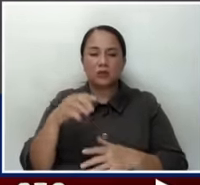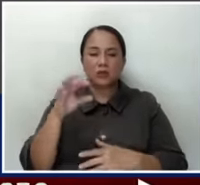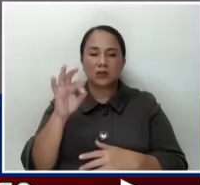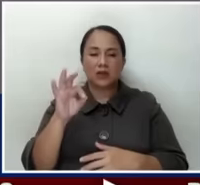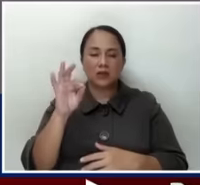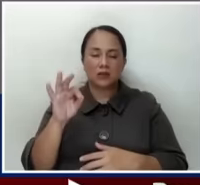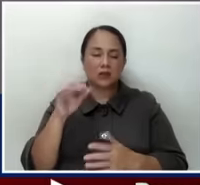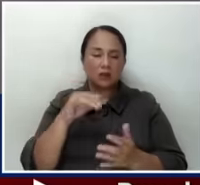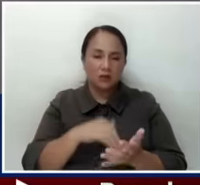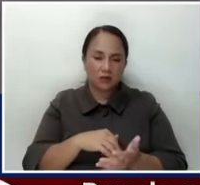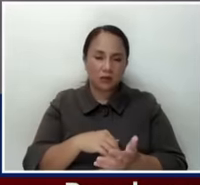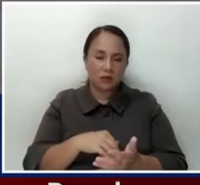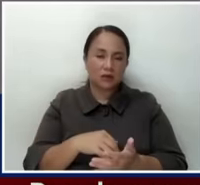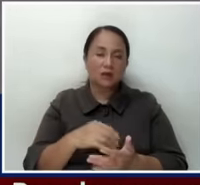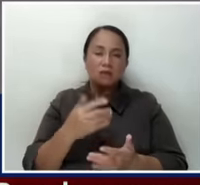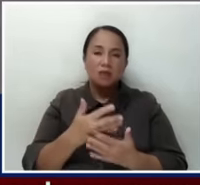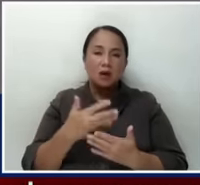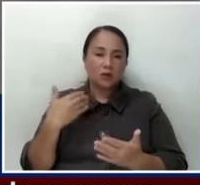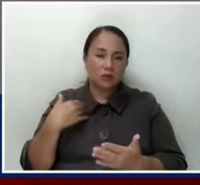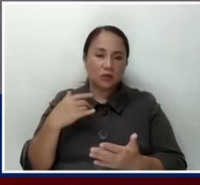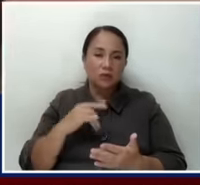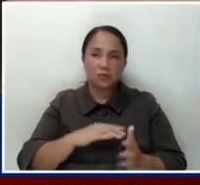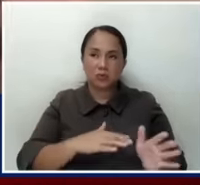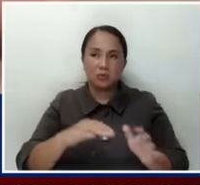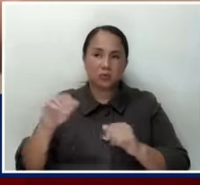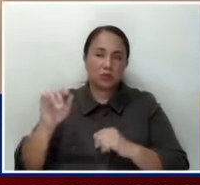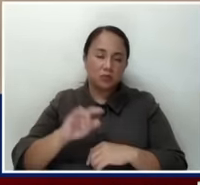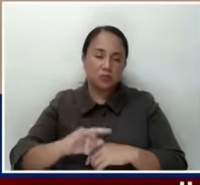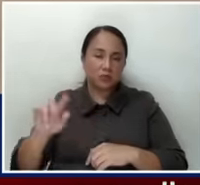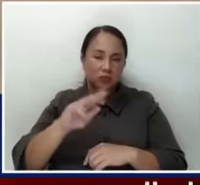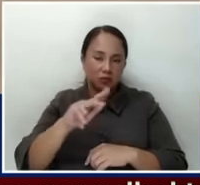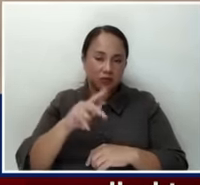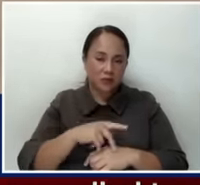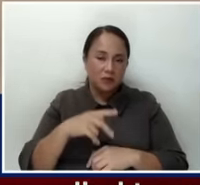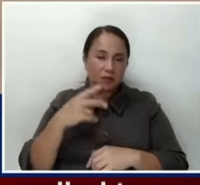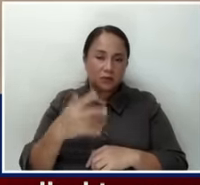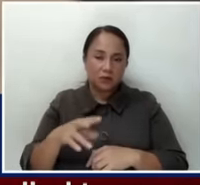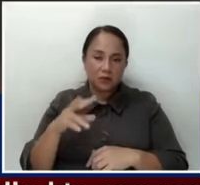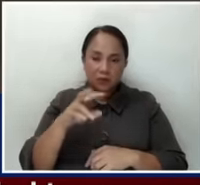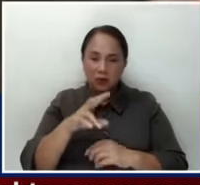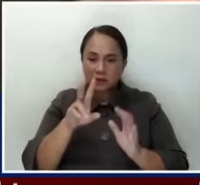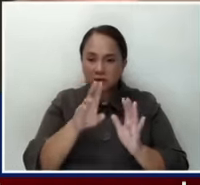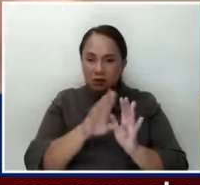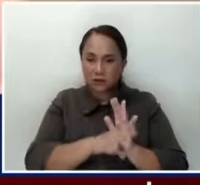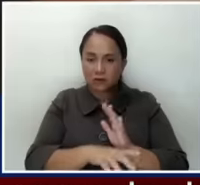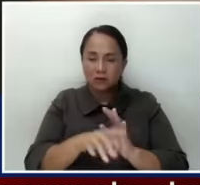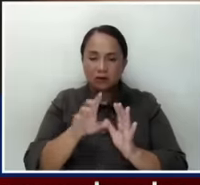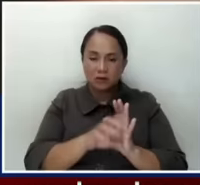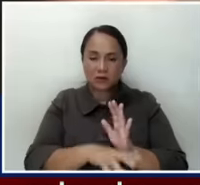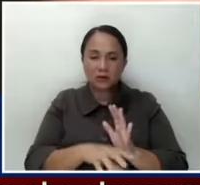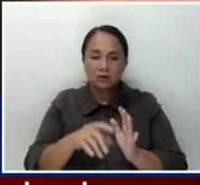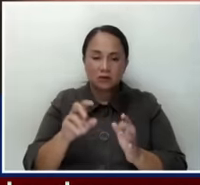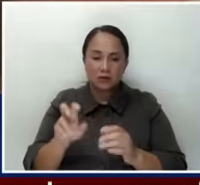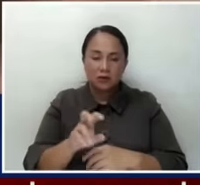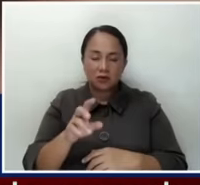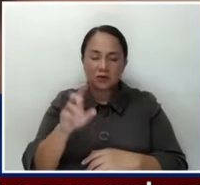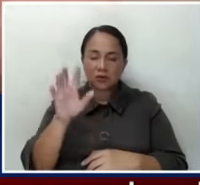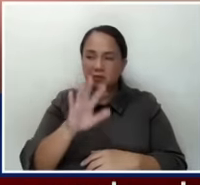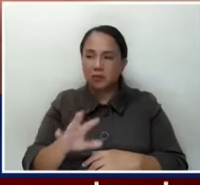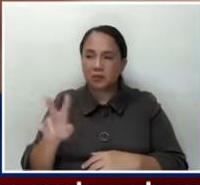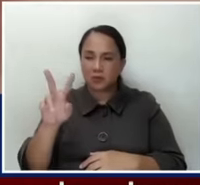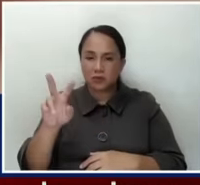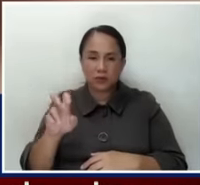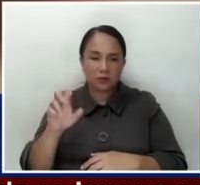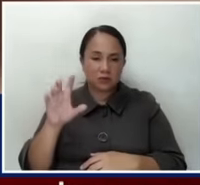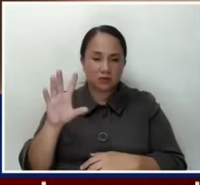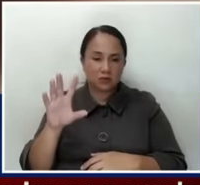90,000 pesos bago pa man makaalis ng bansa. Nakakita siya ng murang travel package online na nagkakahalaga ng halos 200,000